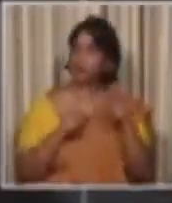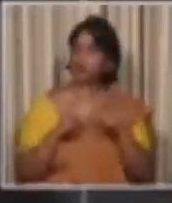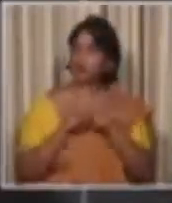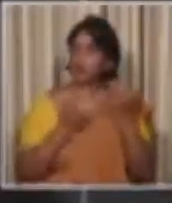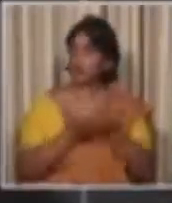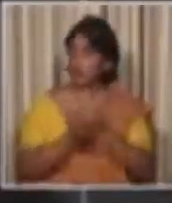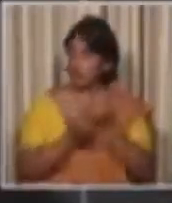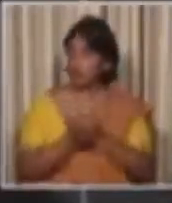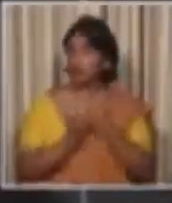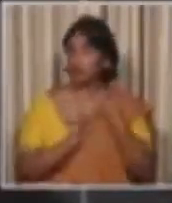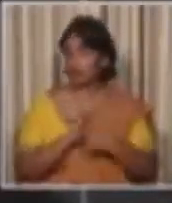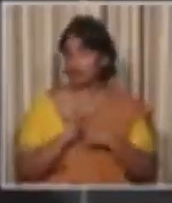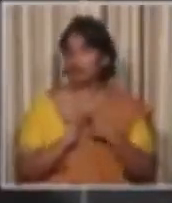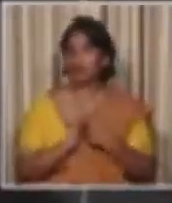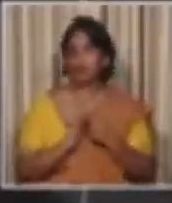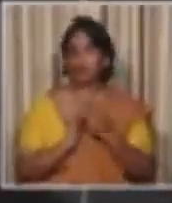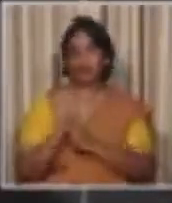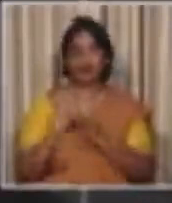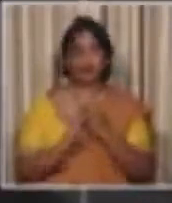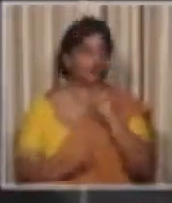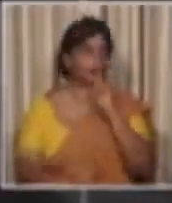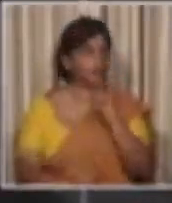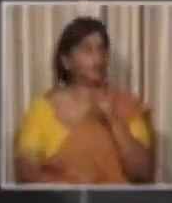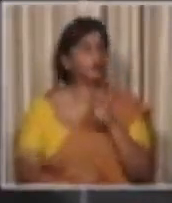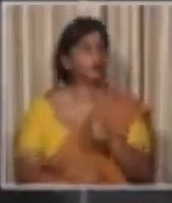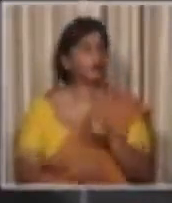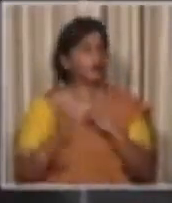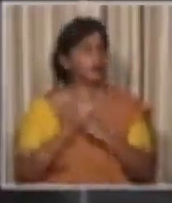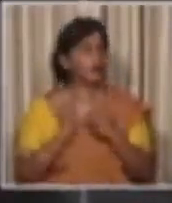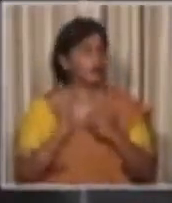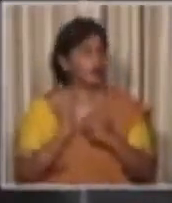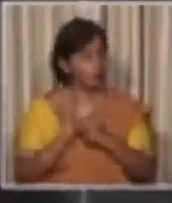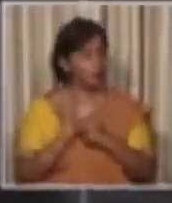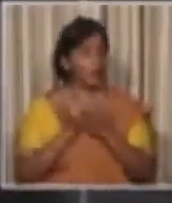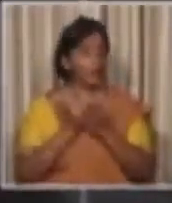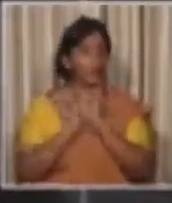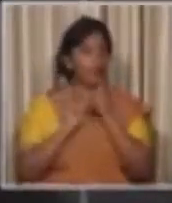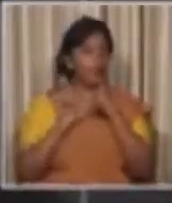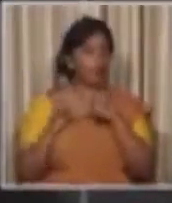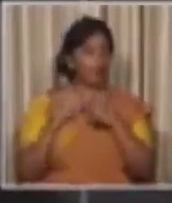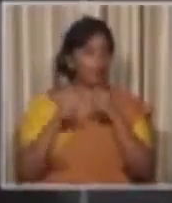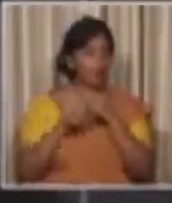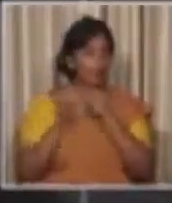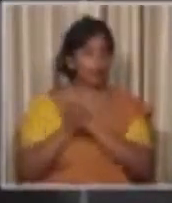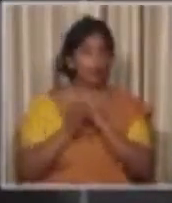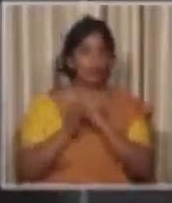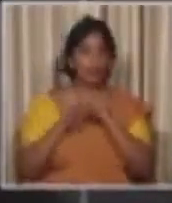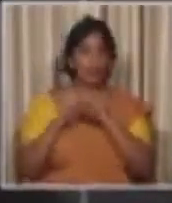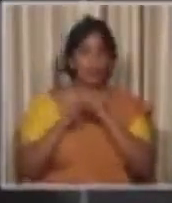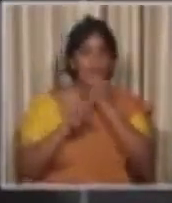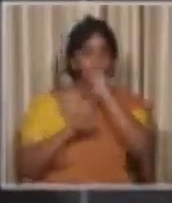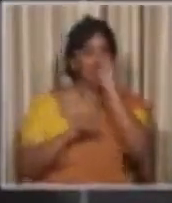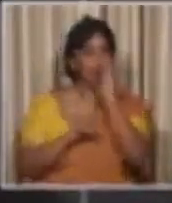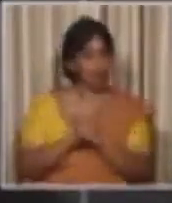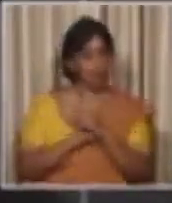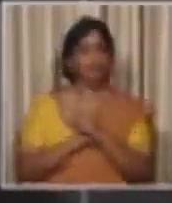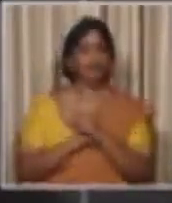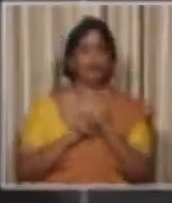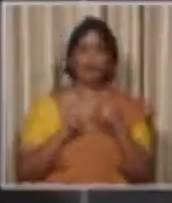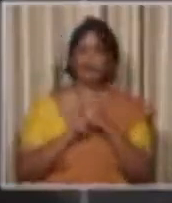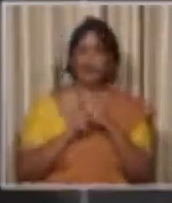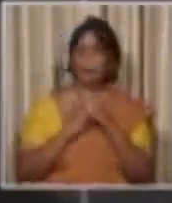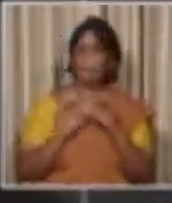ඉතිරි කිරීම රටට මං මන්තිතුමිය කියන්නම් ඒ ව්‍යාපෘතියෙන් අදානි සමාගමෙන් තව 7 ගානක් අඩු කරගත්තා නම්